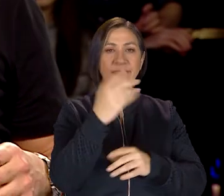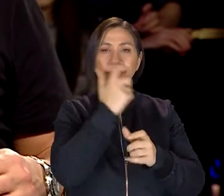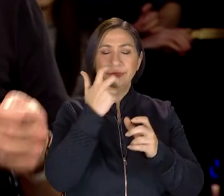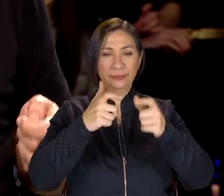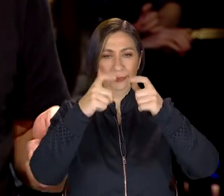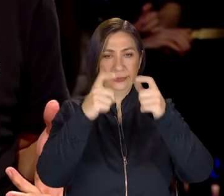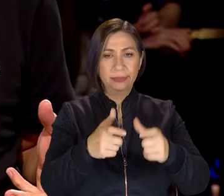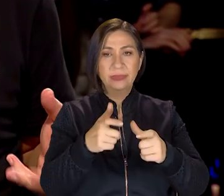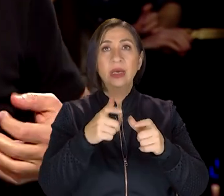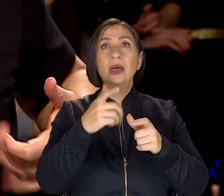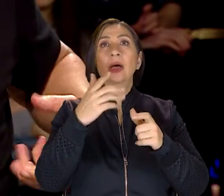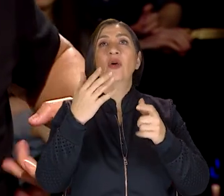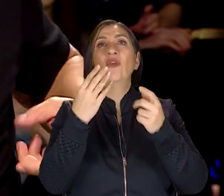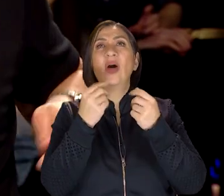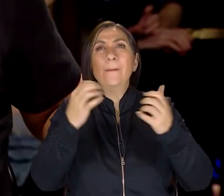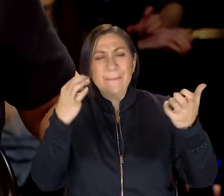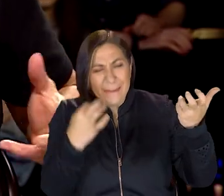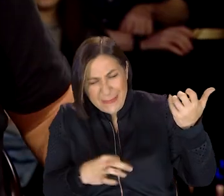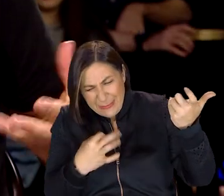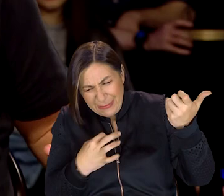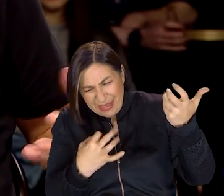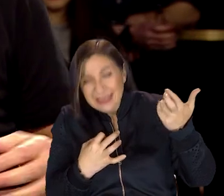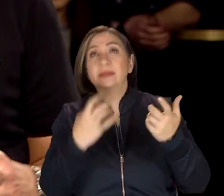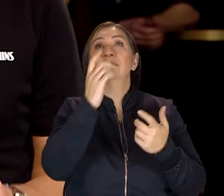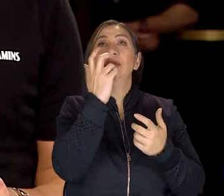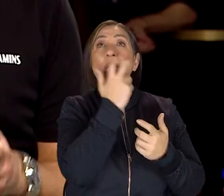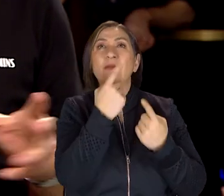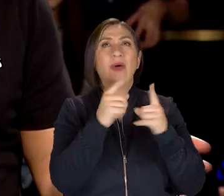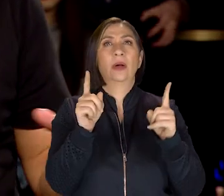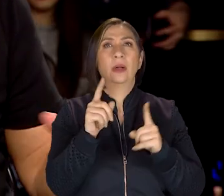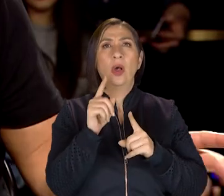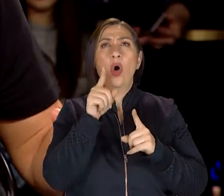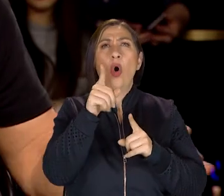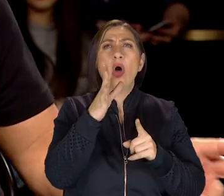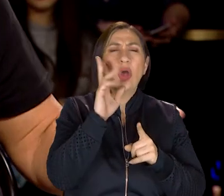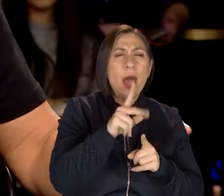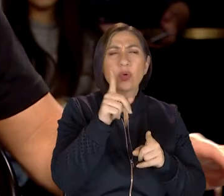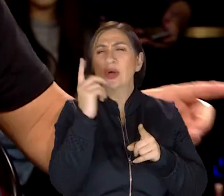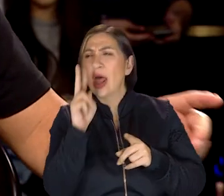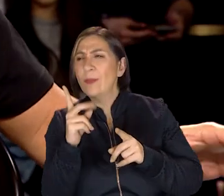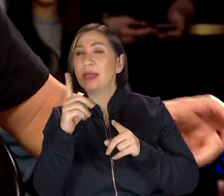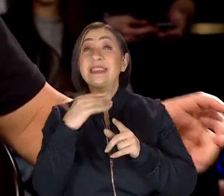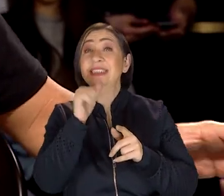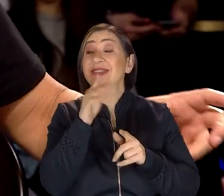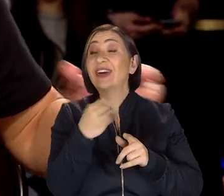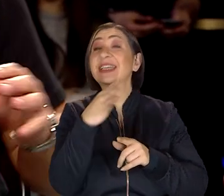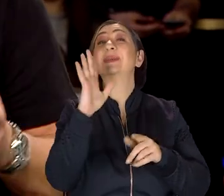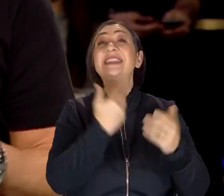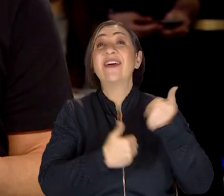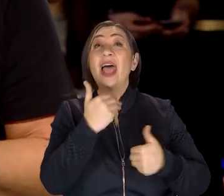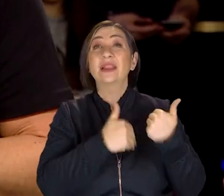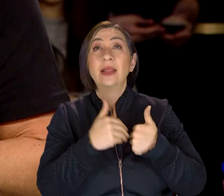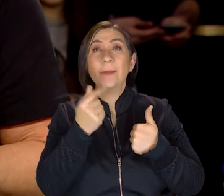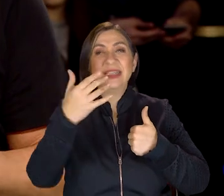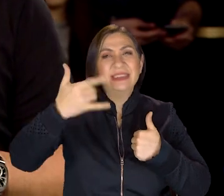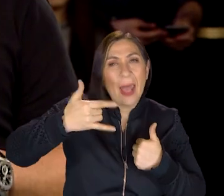koyuyoruz, şarkı R&B, bağlamalı bir R&B şarkı. Of. Onu göre bunu bile yine dene sakın vazgeçme bu falan.